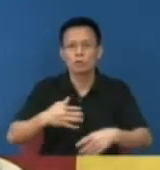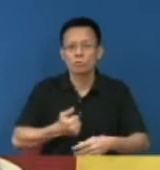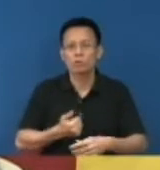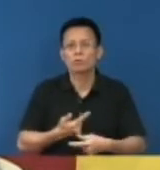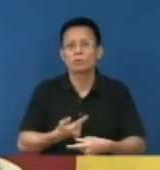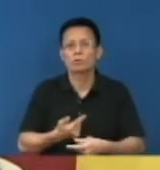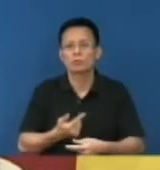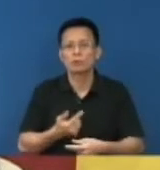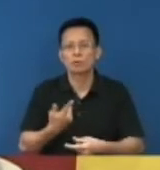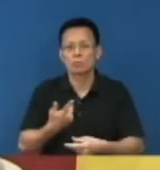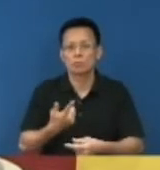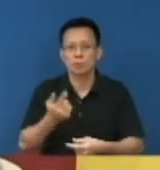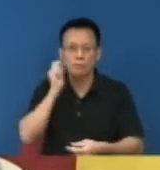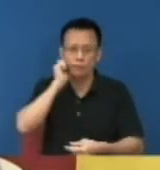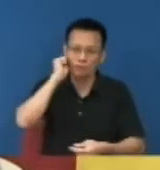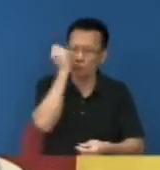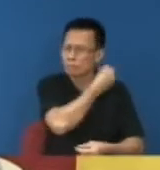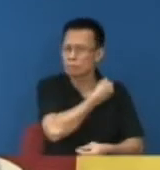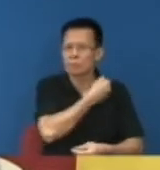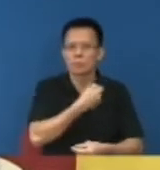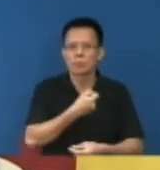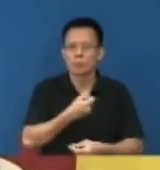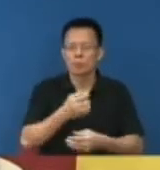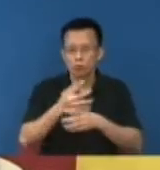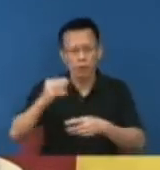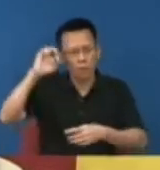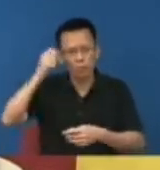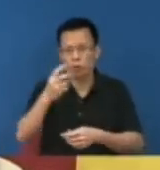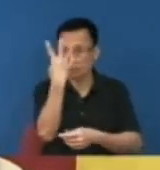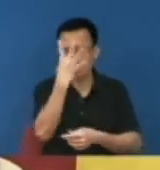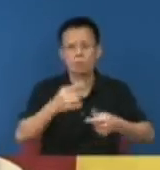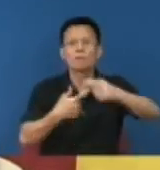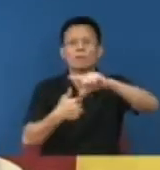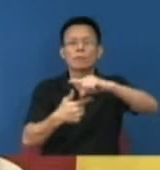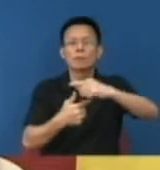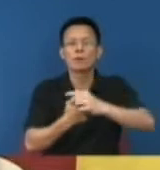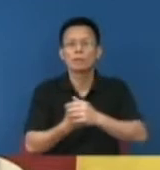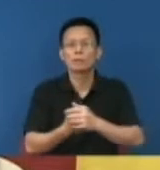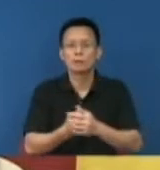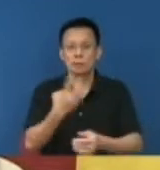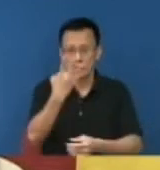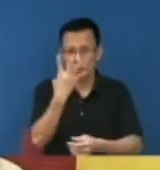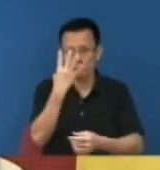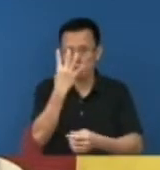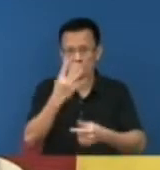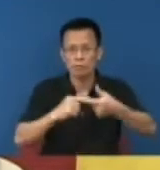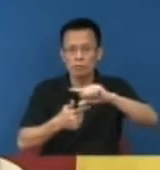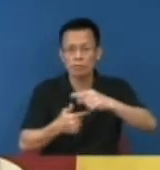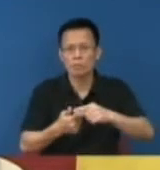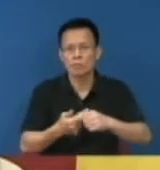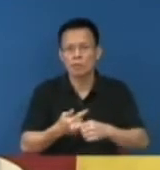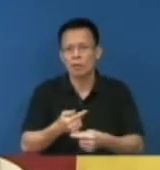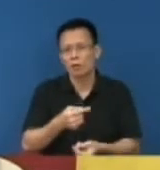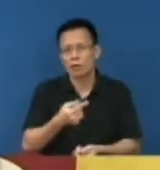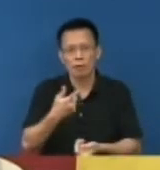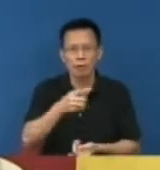係暴露出嚟，所以佢就整咗四個機制啦。嗱，呢四個機制其實即係四個機制。出嚟諮詢其